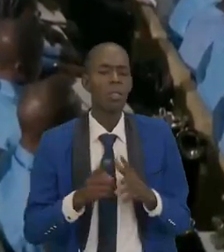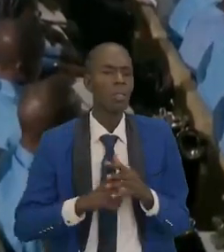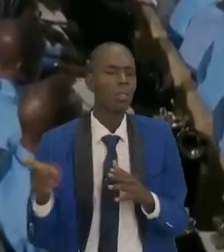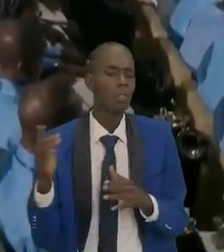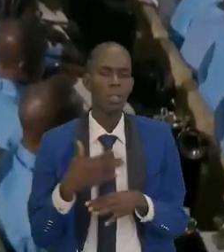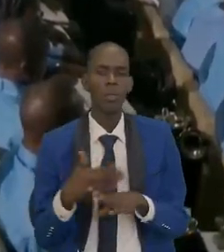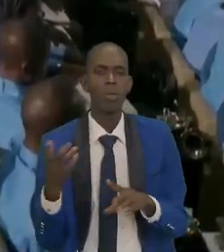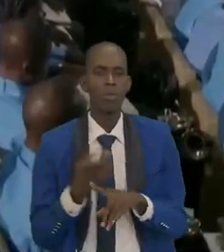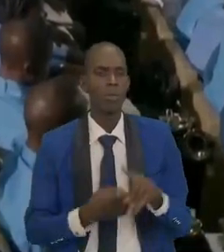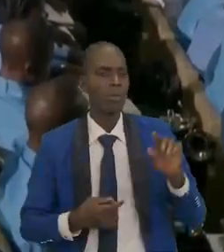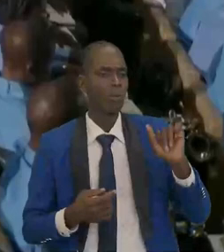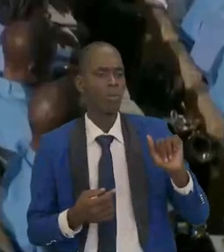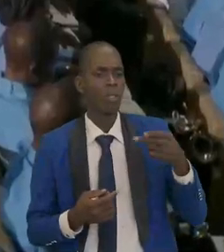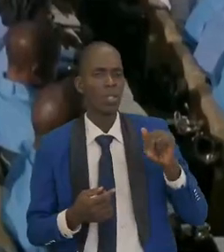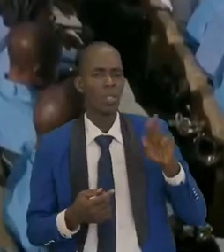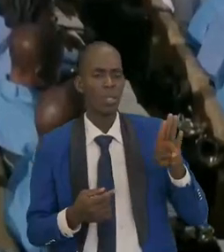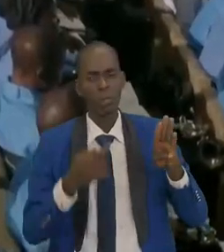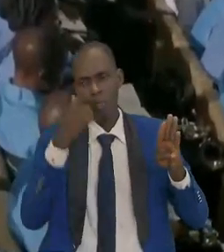la crainte?